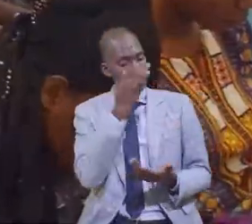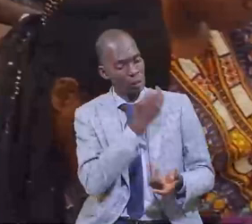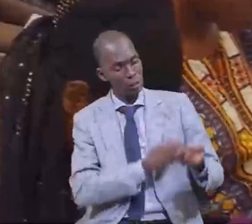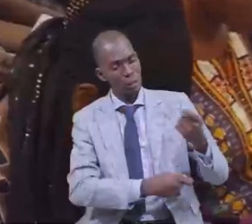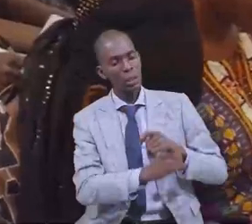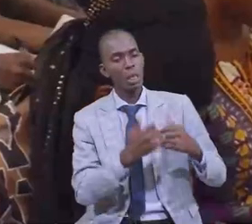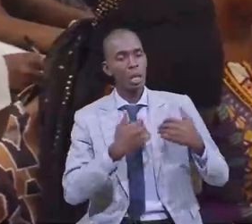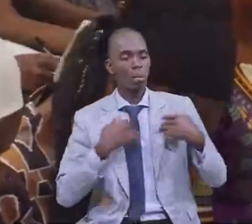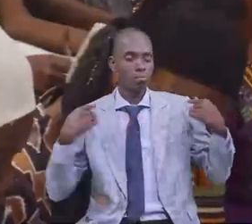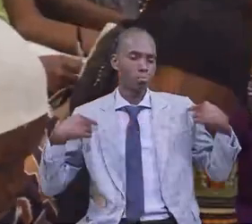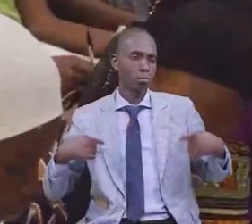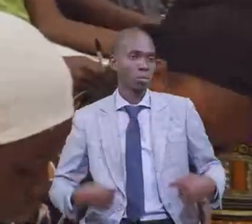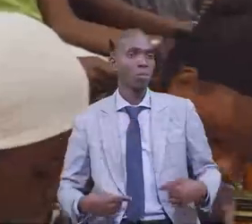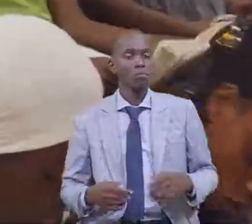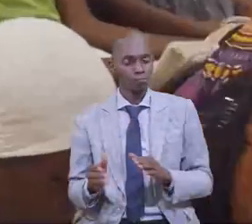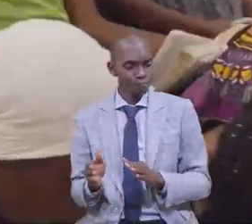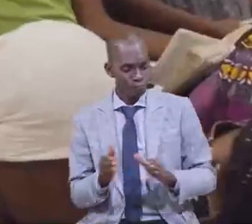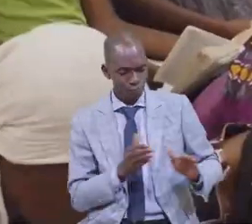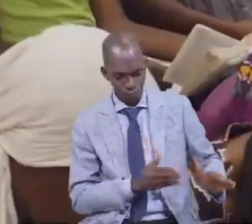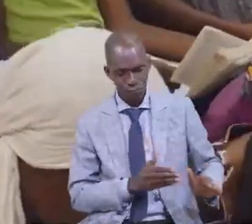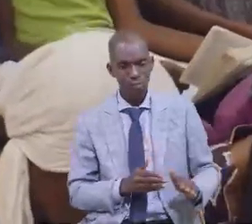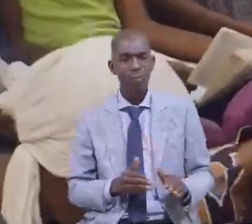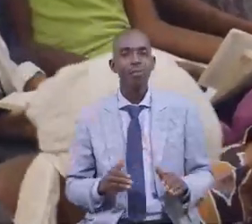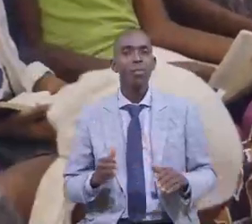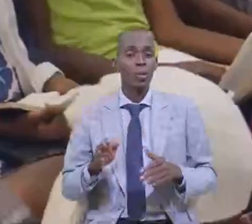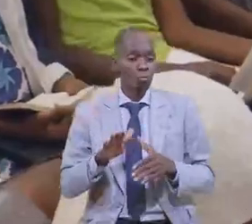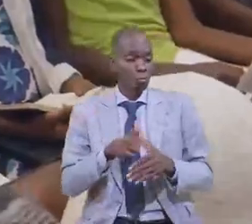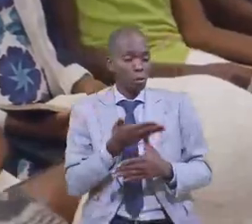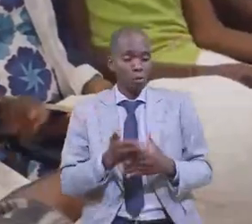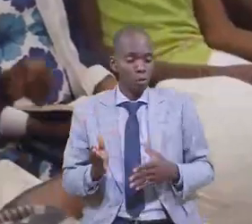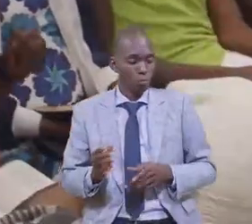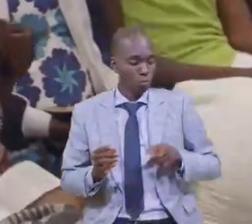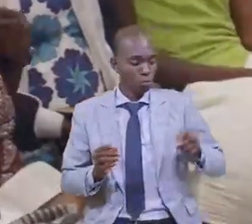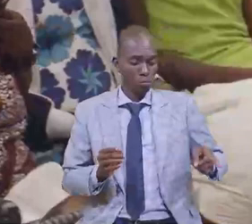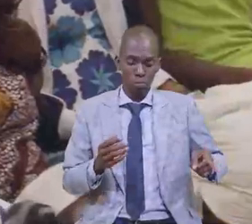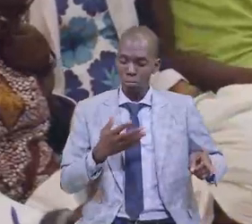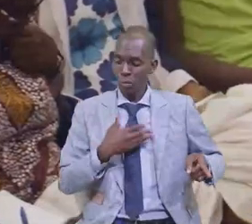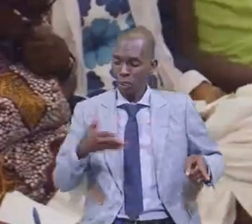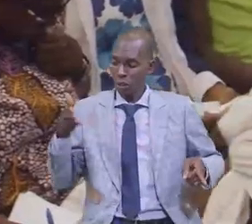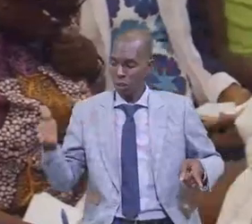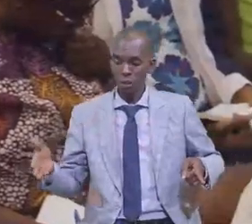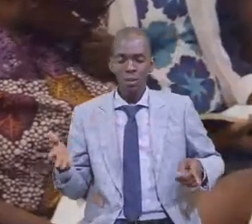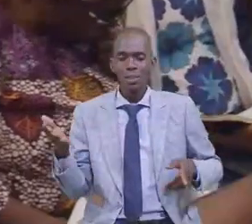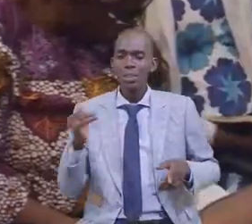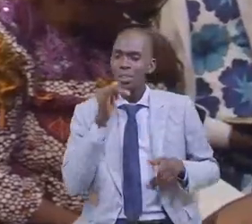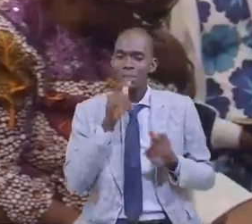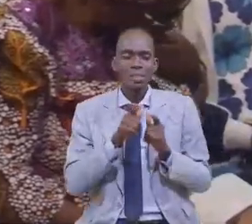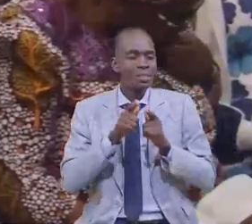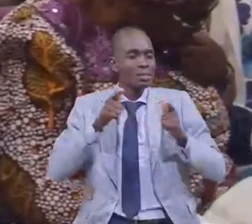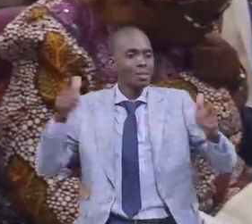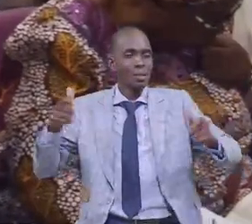sienne. Maintenant, il est ici consolé et toi, tu souffres. D'ailleurs, il y a entre nous et vous un grand